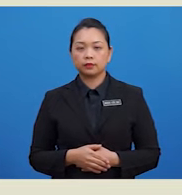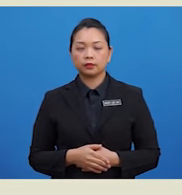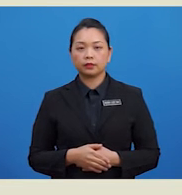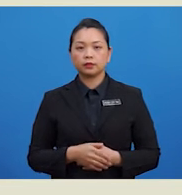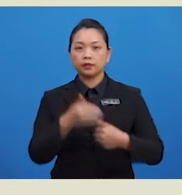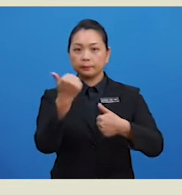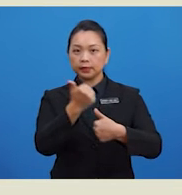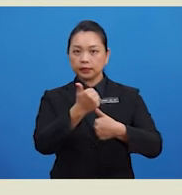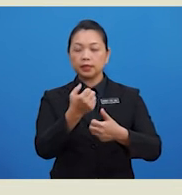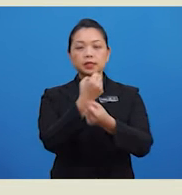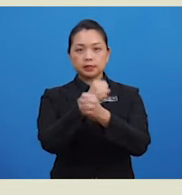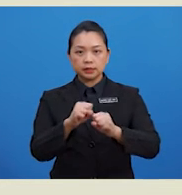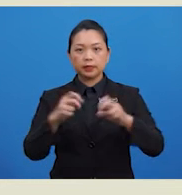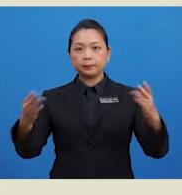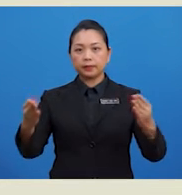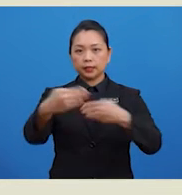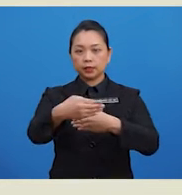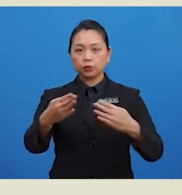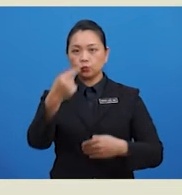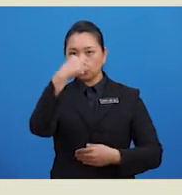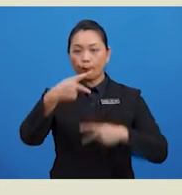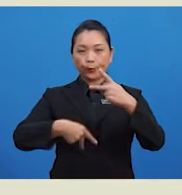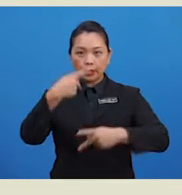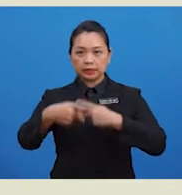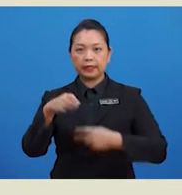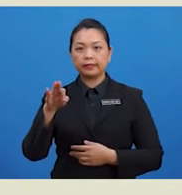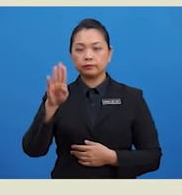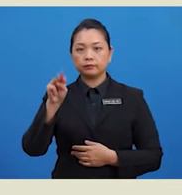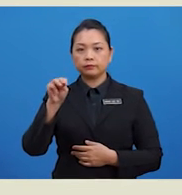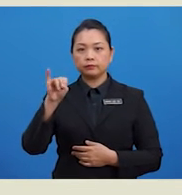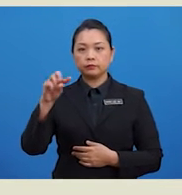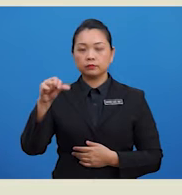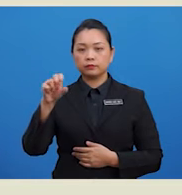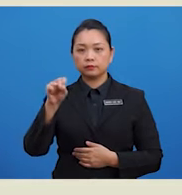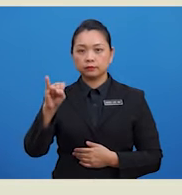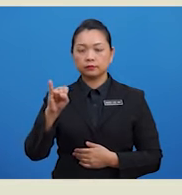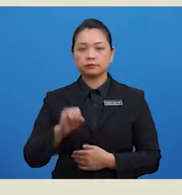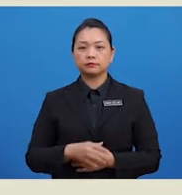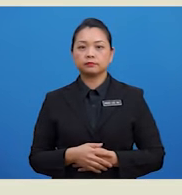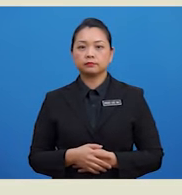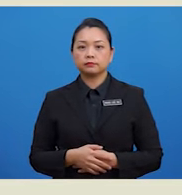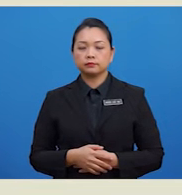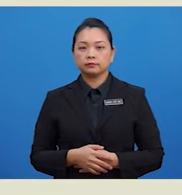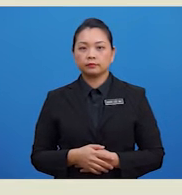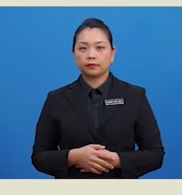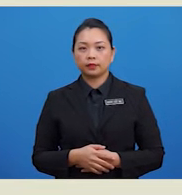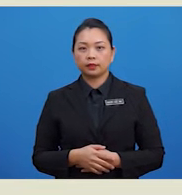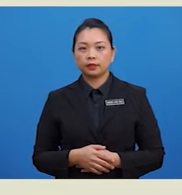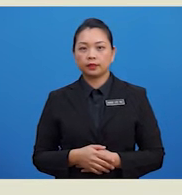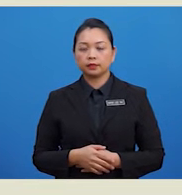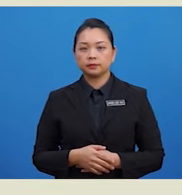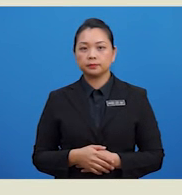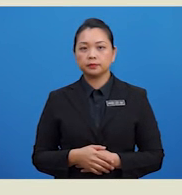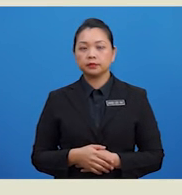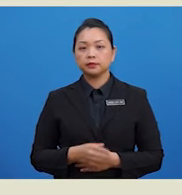Pertama, sediakan bekas untuk proses fumigasi yang tidak boleh terbakar. Contohnya, seperti bekas